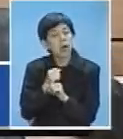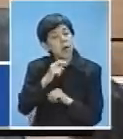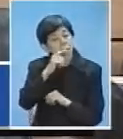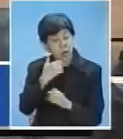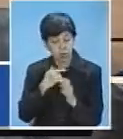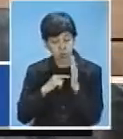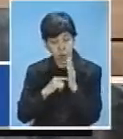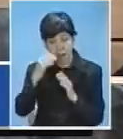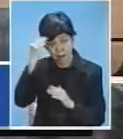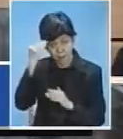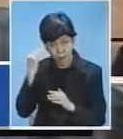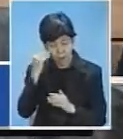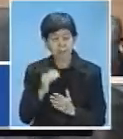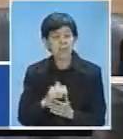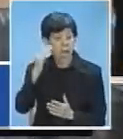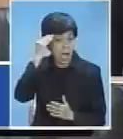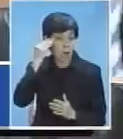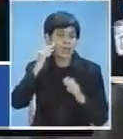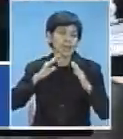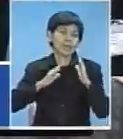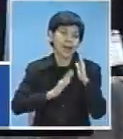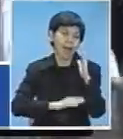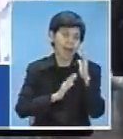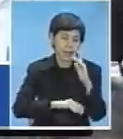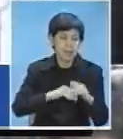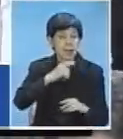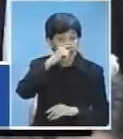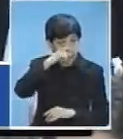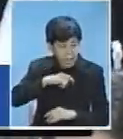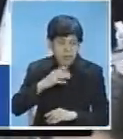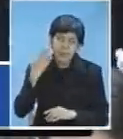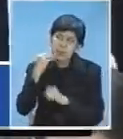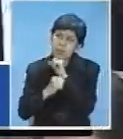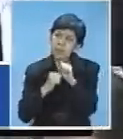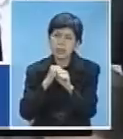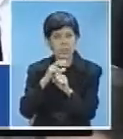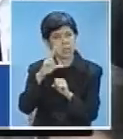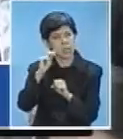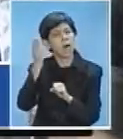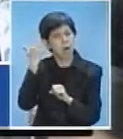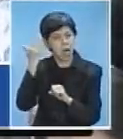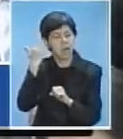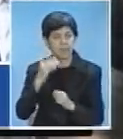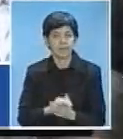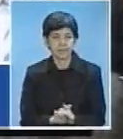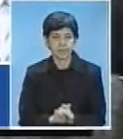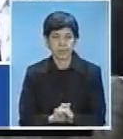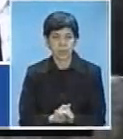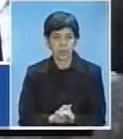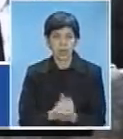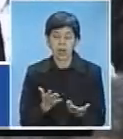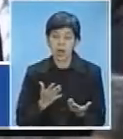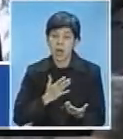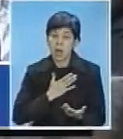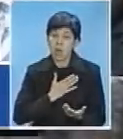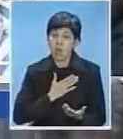ของเกาหลีนะครับเกาหลีใต้กับประเทศไทยเมื่อ30ปีที่แล้วเนี่ยเราอยู่ใน